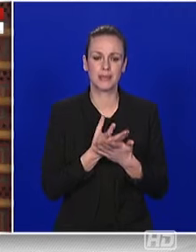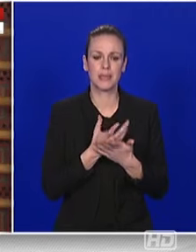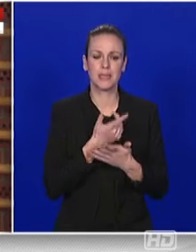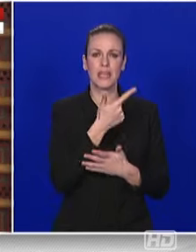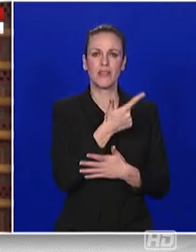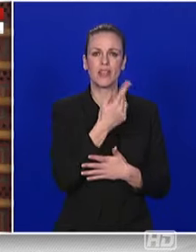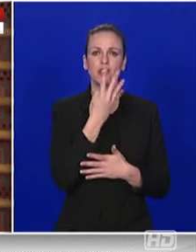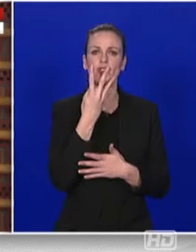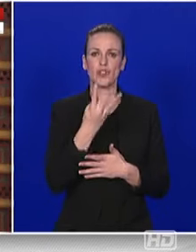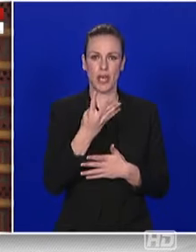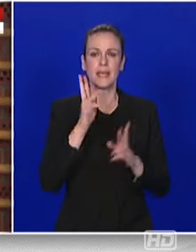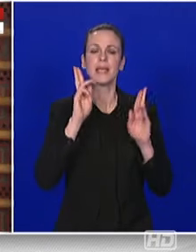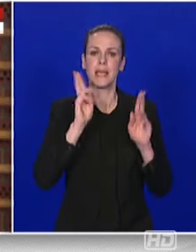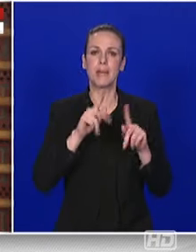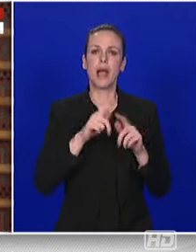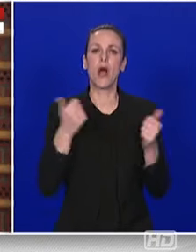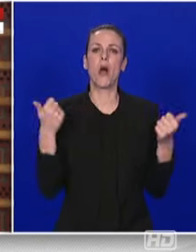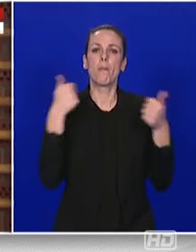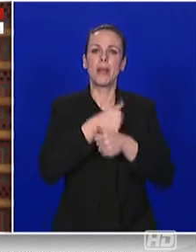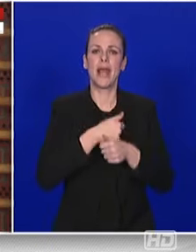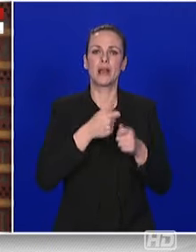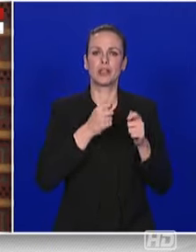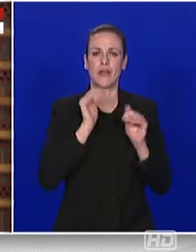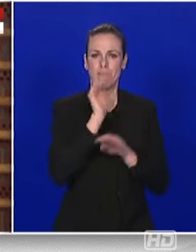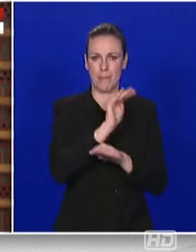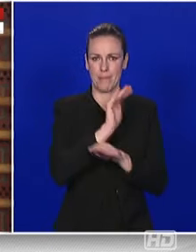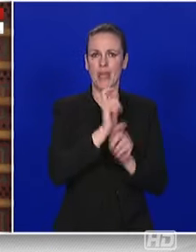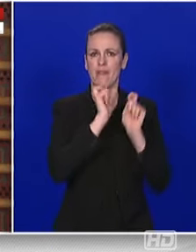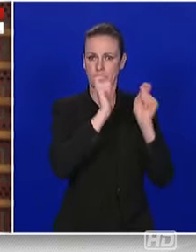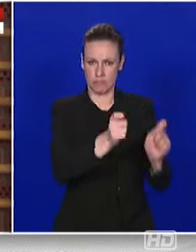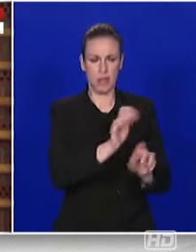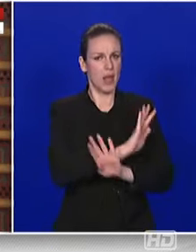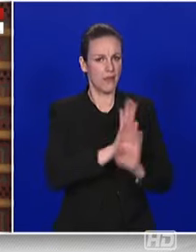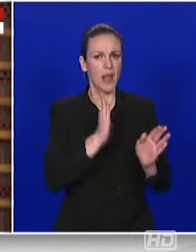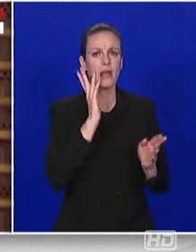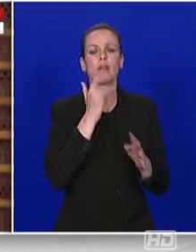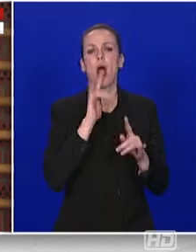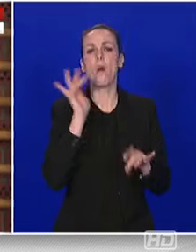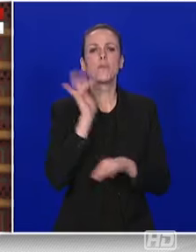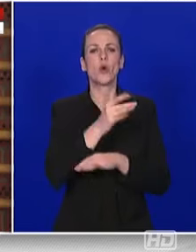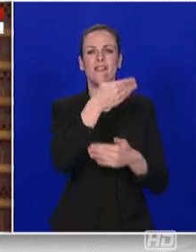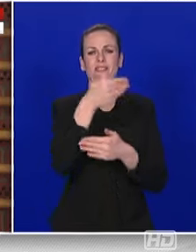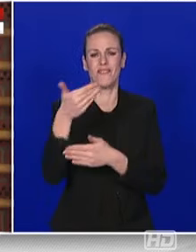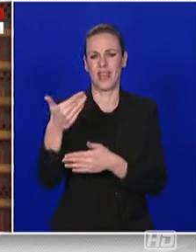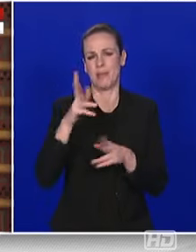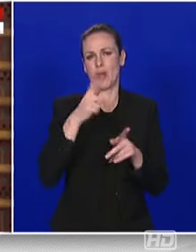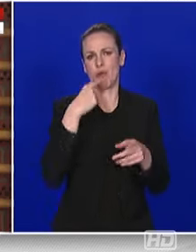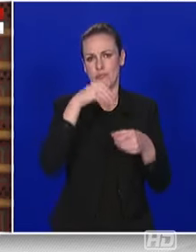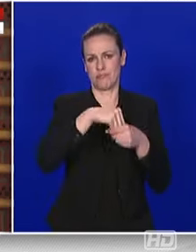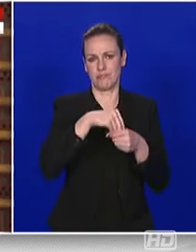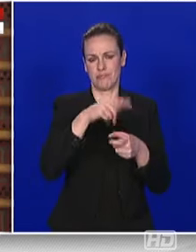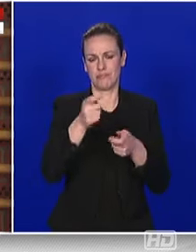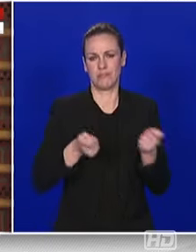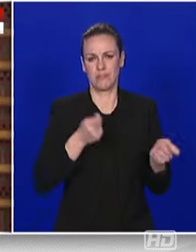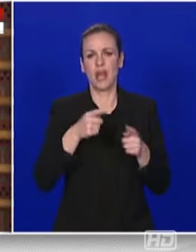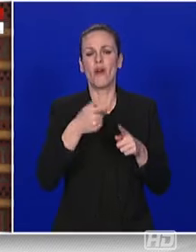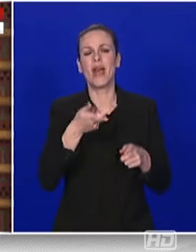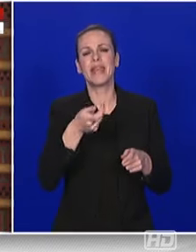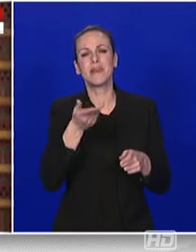24 prekršajne prijave podnesene protiv pravnih osoba iz domene